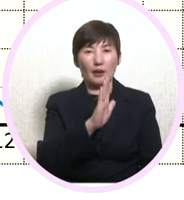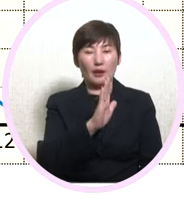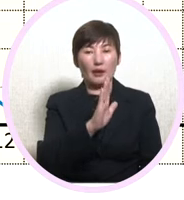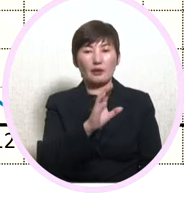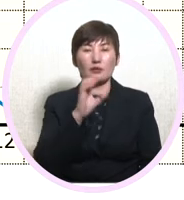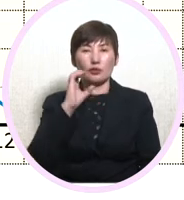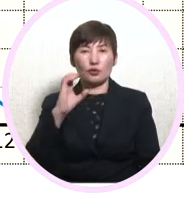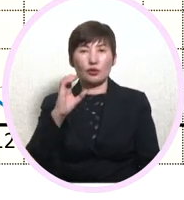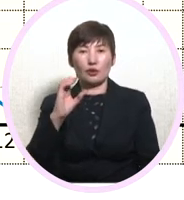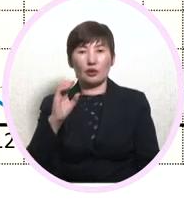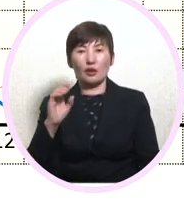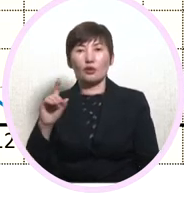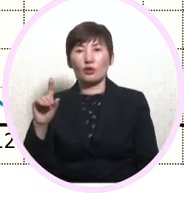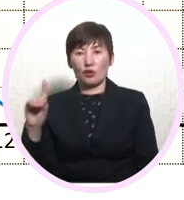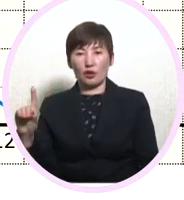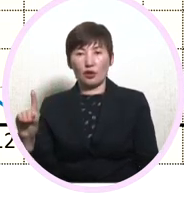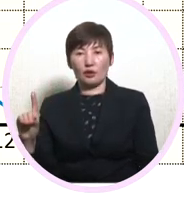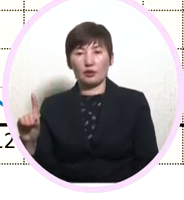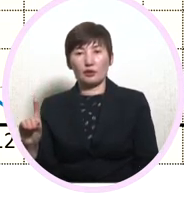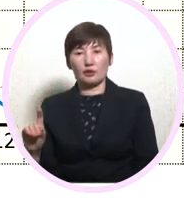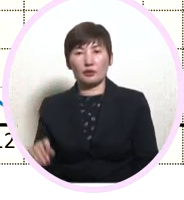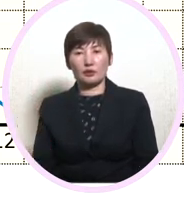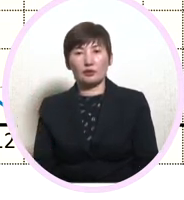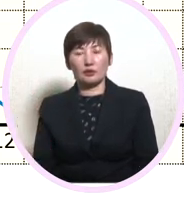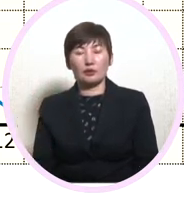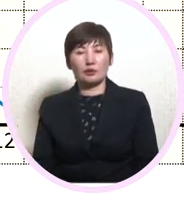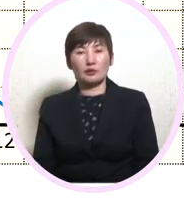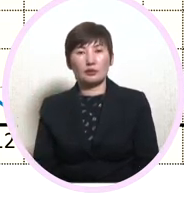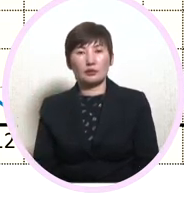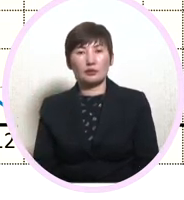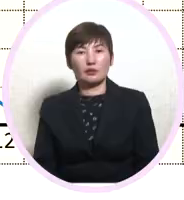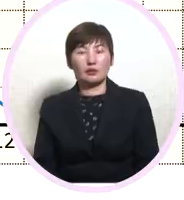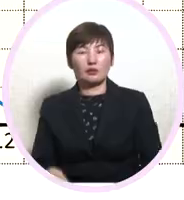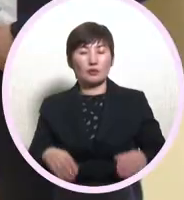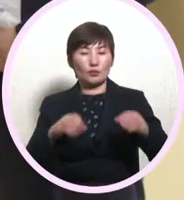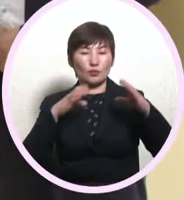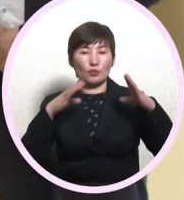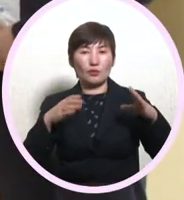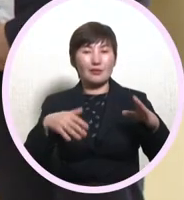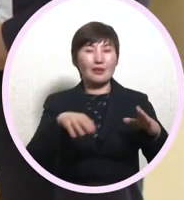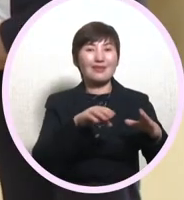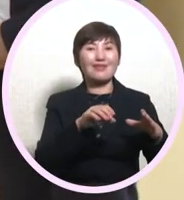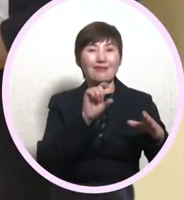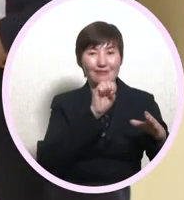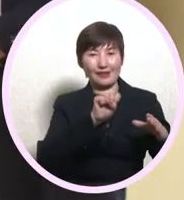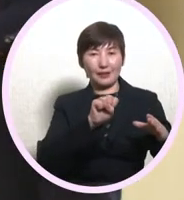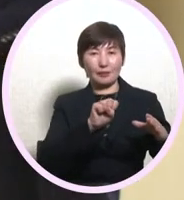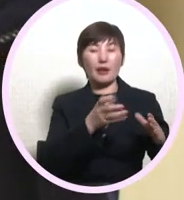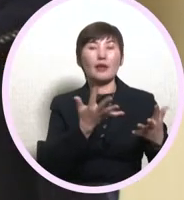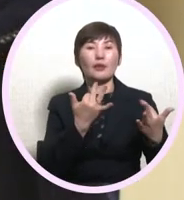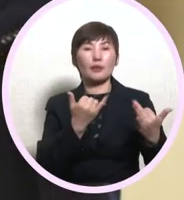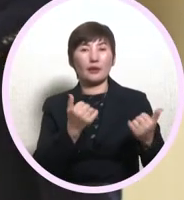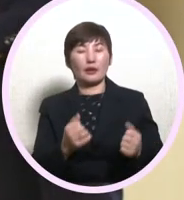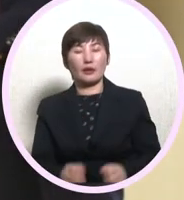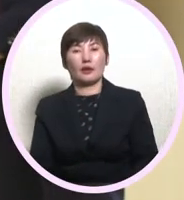За С Д гэ дөрөв оройгоо дөрөв үсгээр тэмдэглэчихье. Энэ дүрсийн талбайг нэг сонирхоод үзье. За одоо бүгдээрээ дарфицийнхаа талбайг